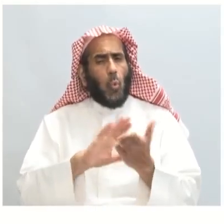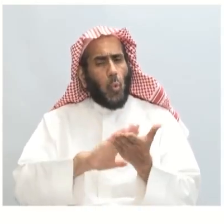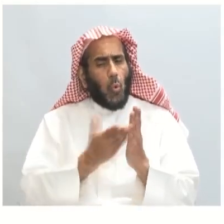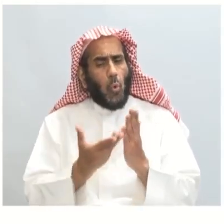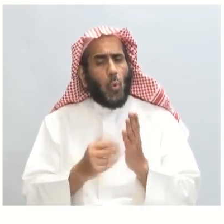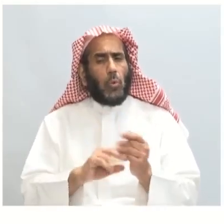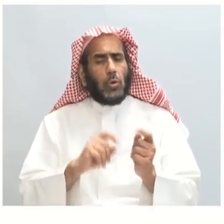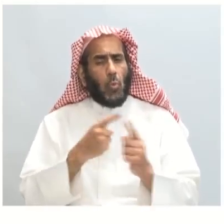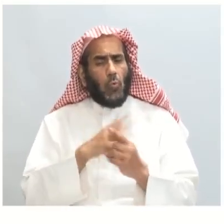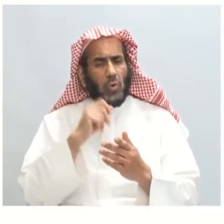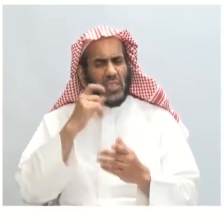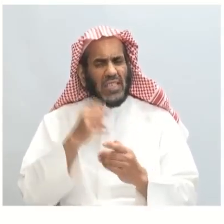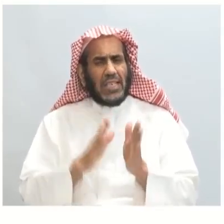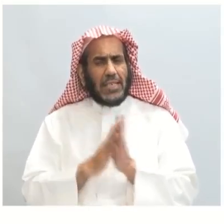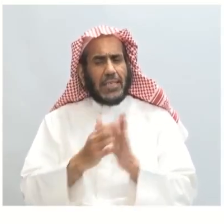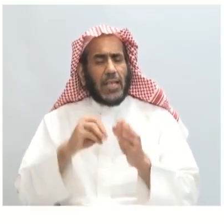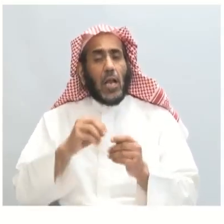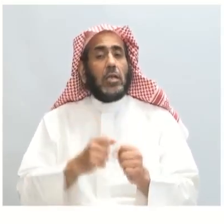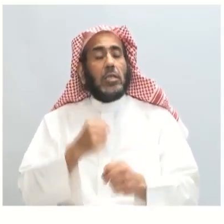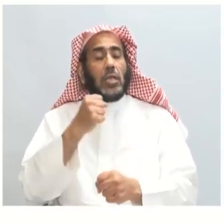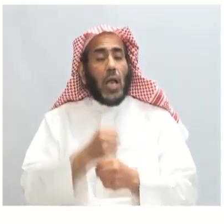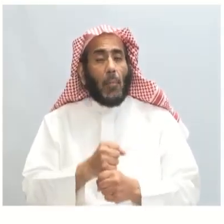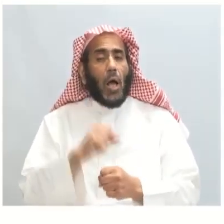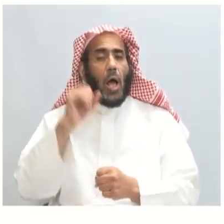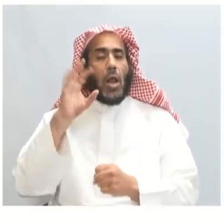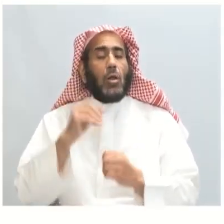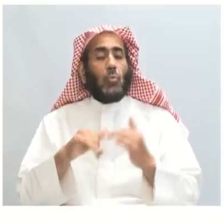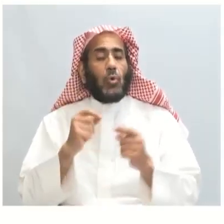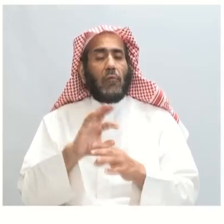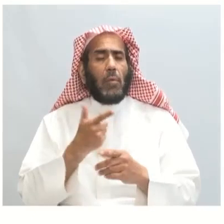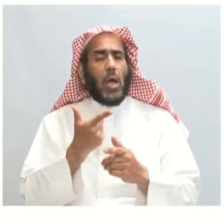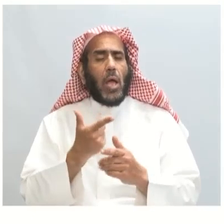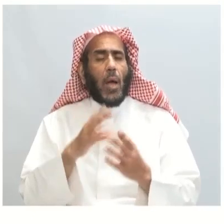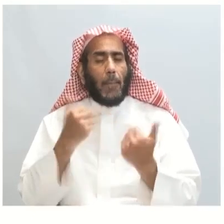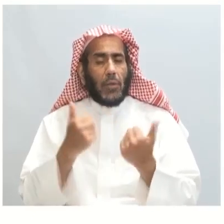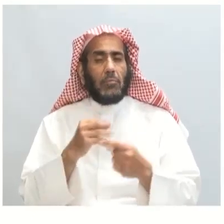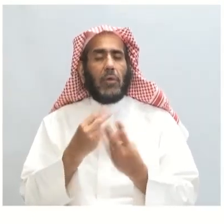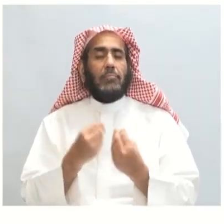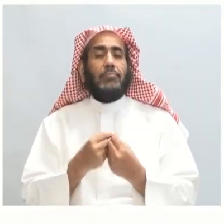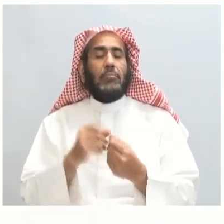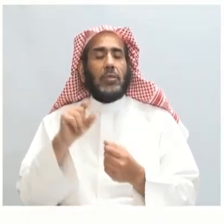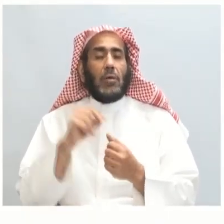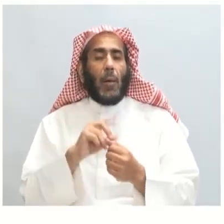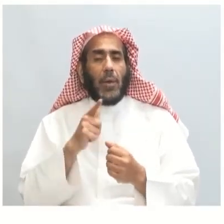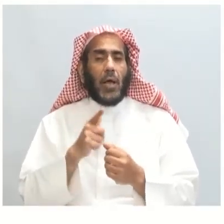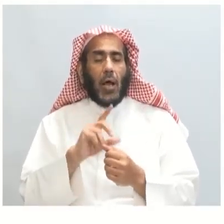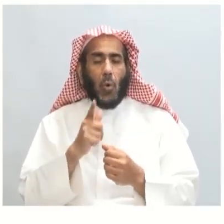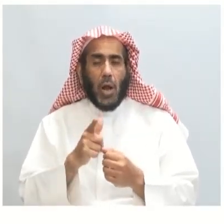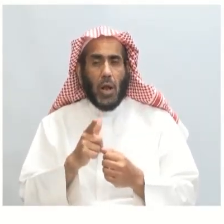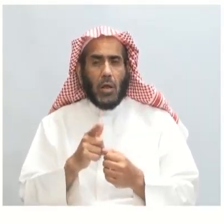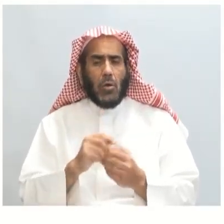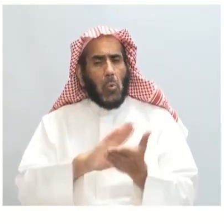لمخالفتها تعزيزا للسلام المروريه فما هي او نذكر بعضا منها احسنتم منها اقول ماذا